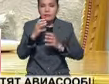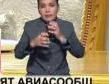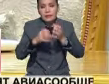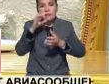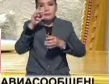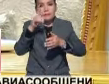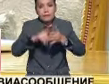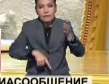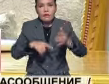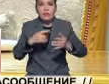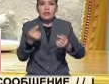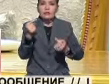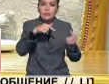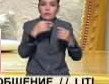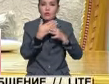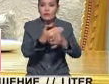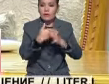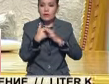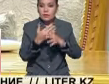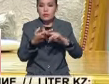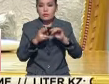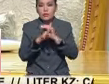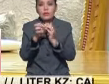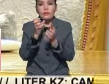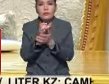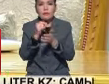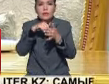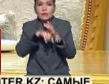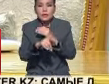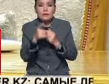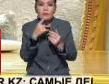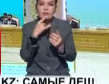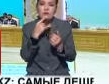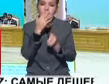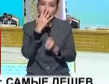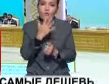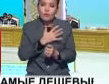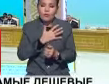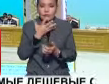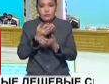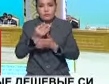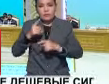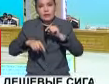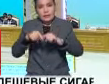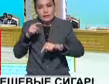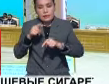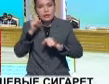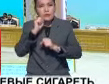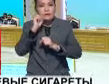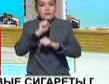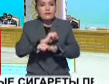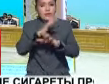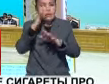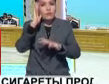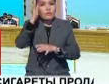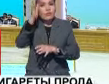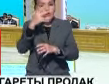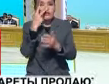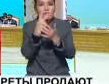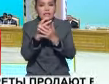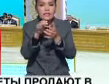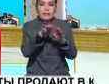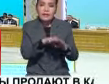и взаимного уважения. Все его произведения пронизаны беззаветной любовью к родине. Он видел светлое будущее своего народа в